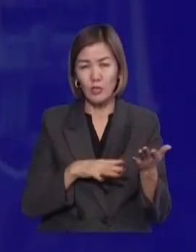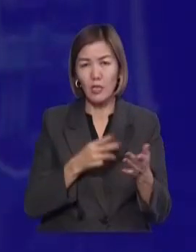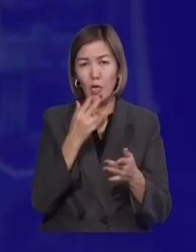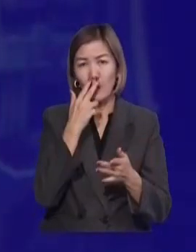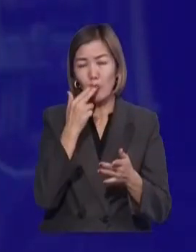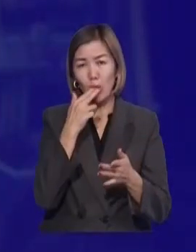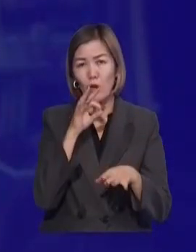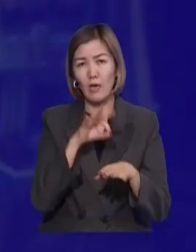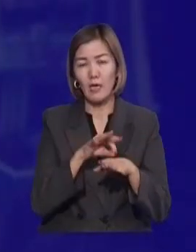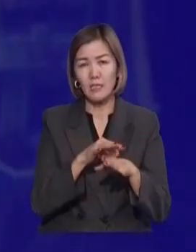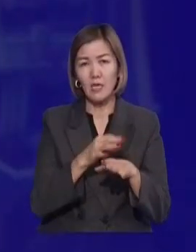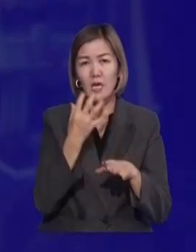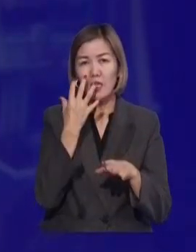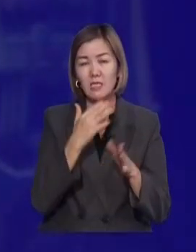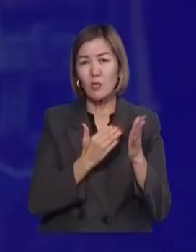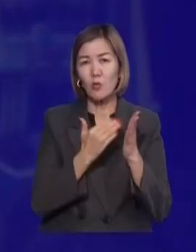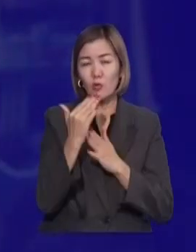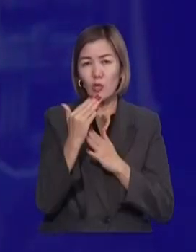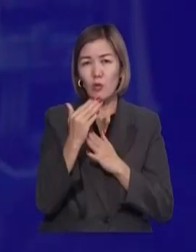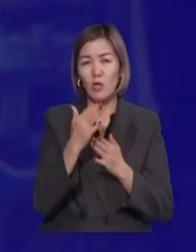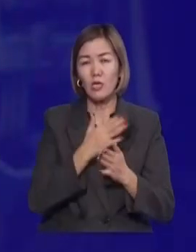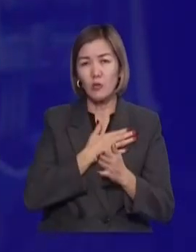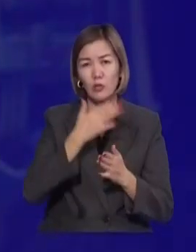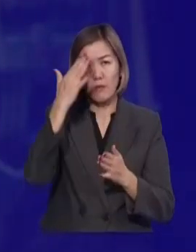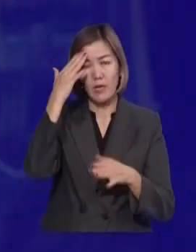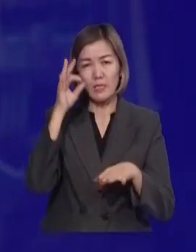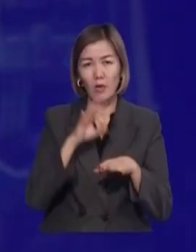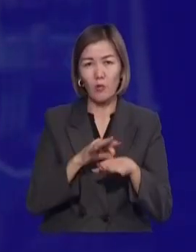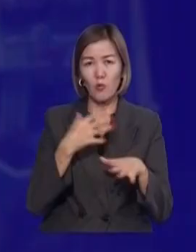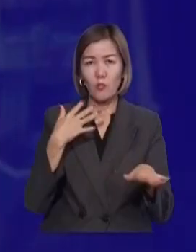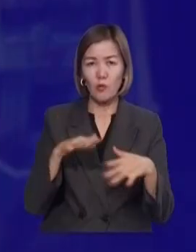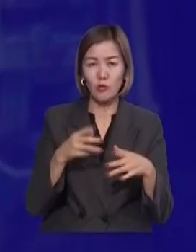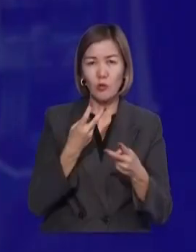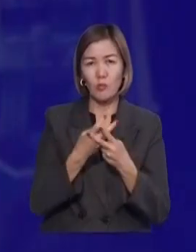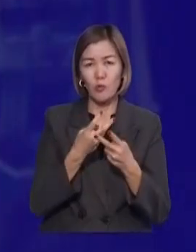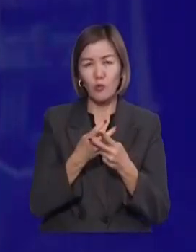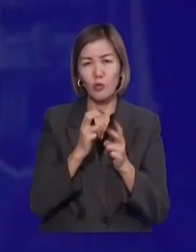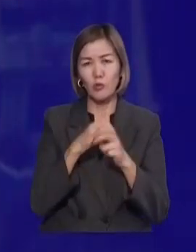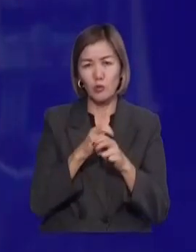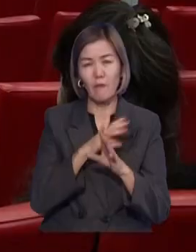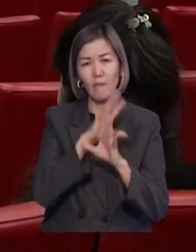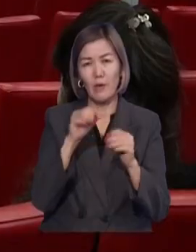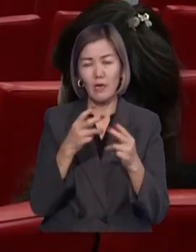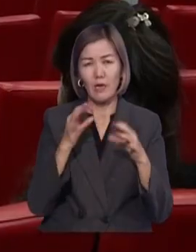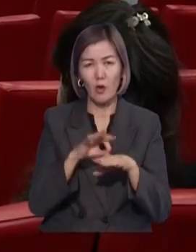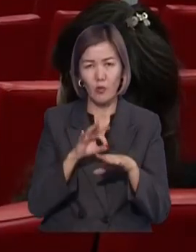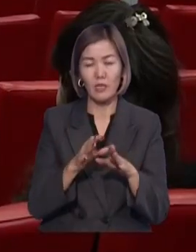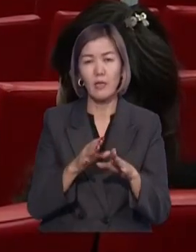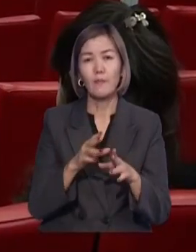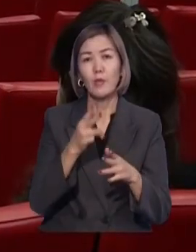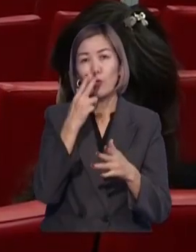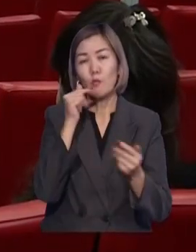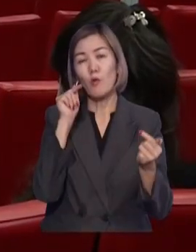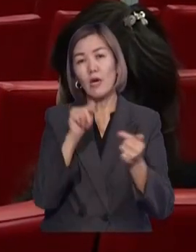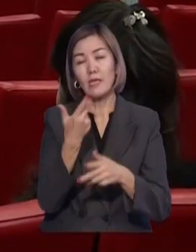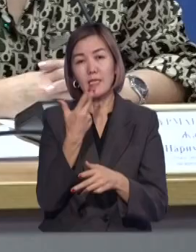тән белгілер дене қызуының жоғарылауы, жөтел бас ауруы, әлсіздік, бұлшық еттер мен буындардың ауруы. Биыл тымауға қарсы